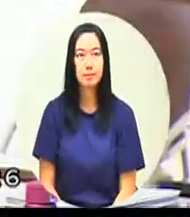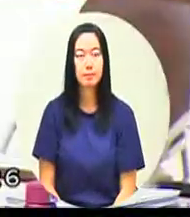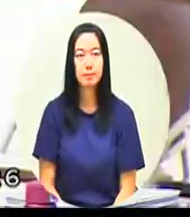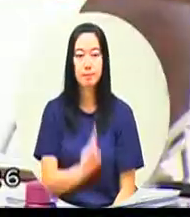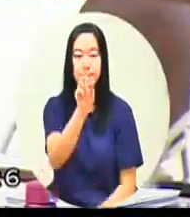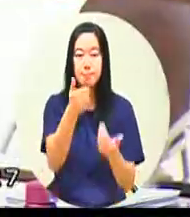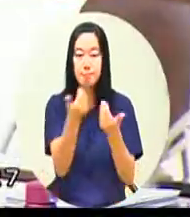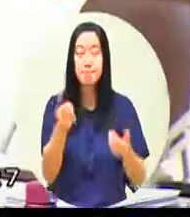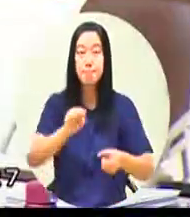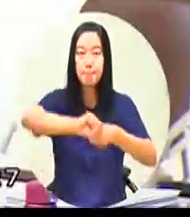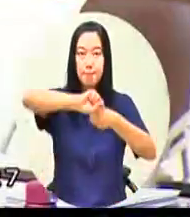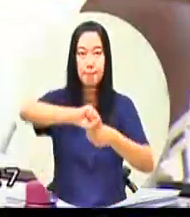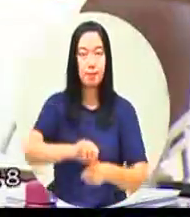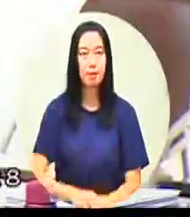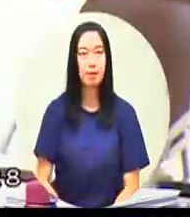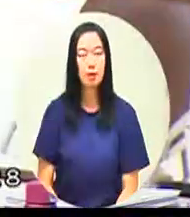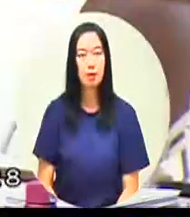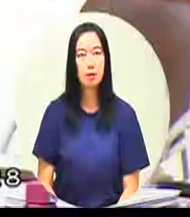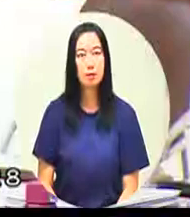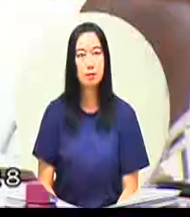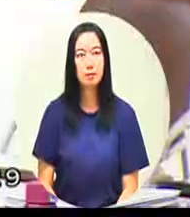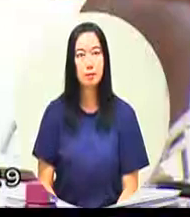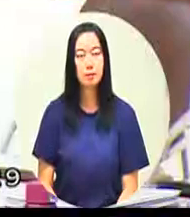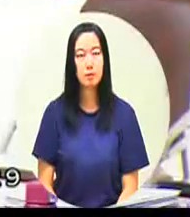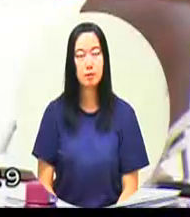好，一分钟。好，